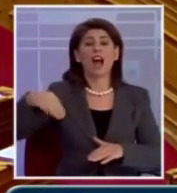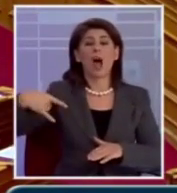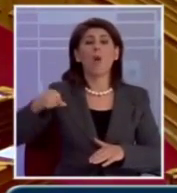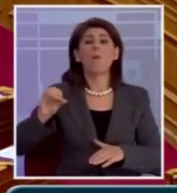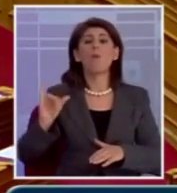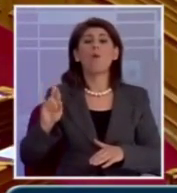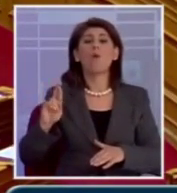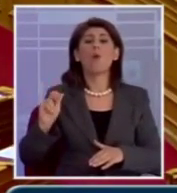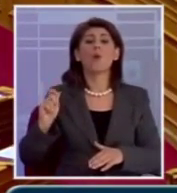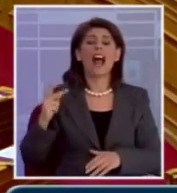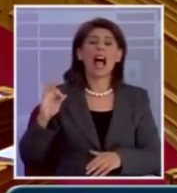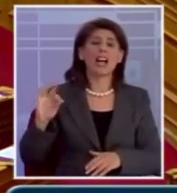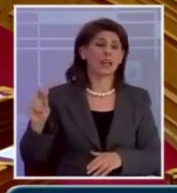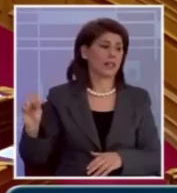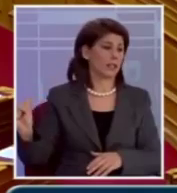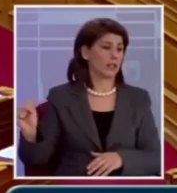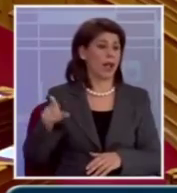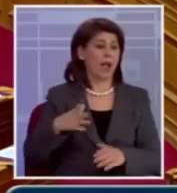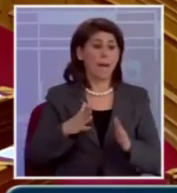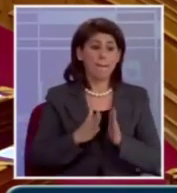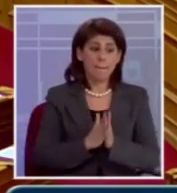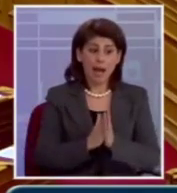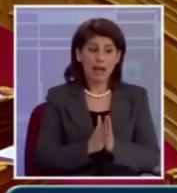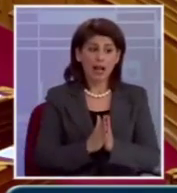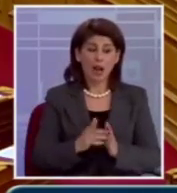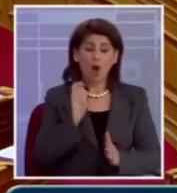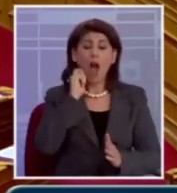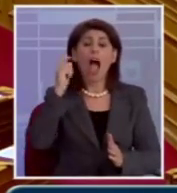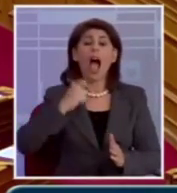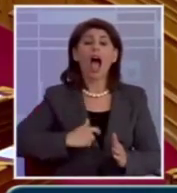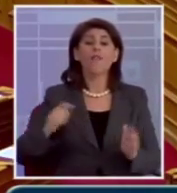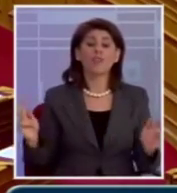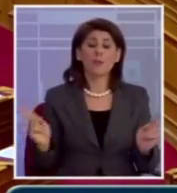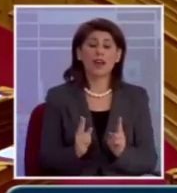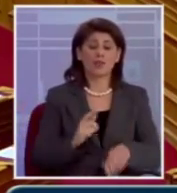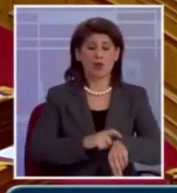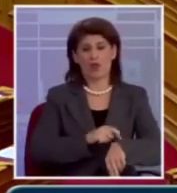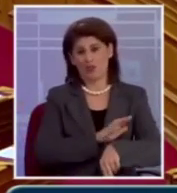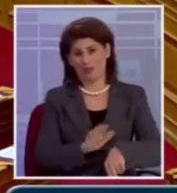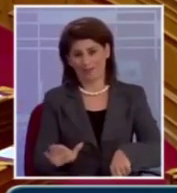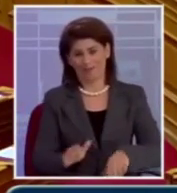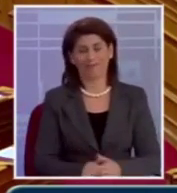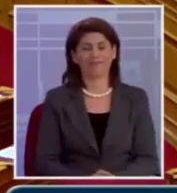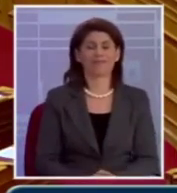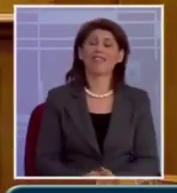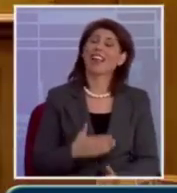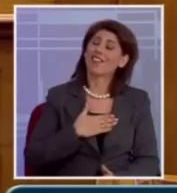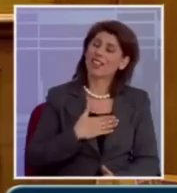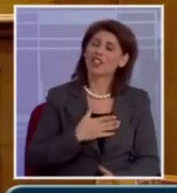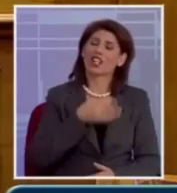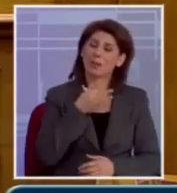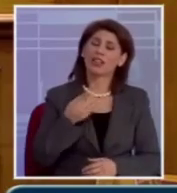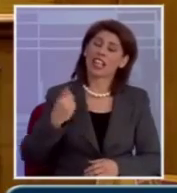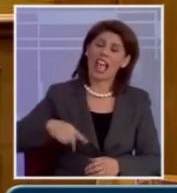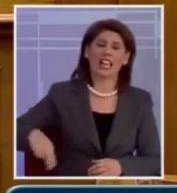να κάνετε μία προσπάθεια αυτοπεριορισμού. Πολύ ευχαρίστω για να μιλήσουν και άλλοι